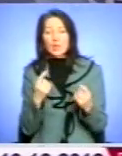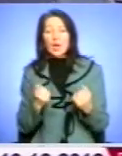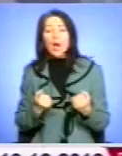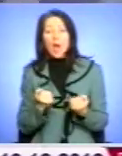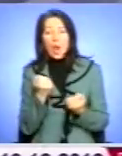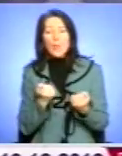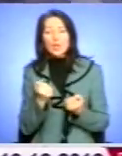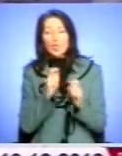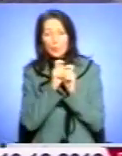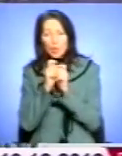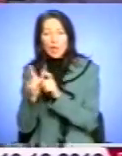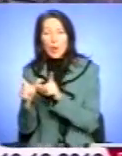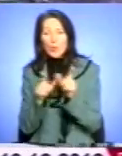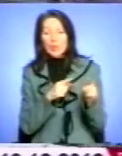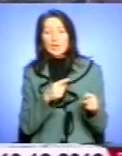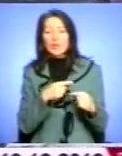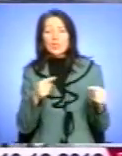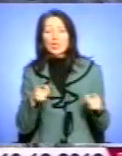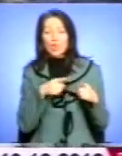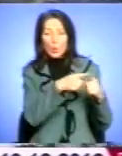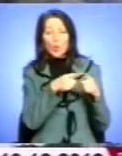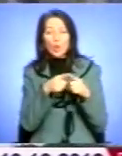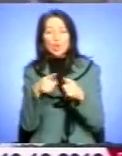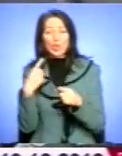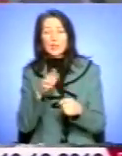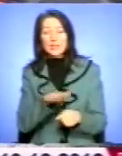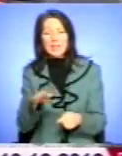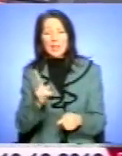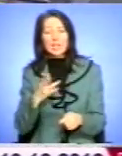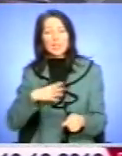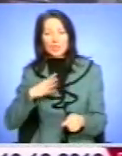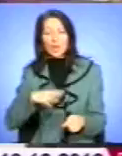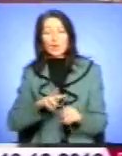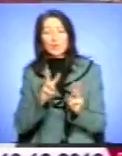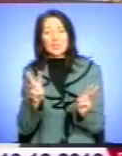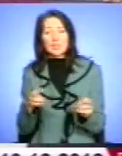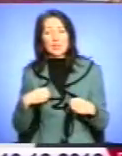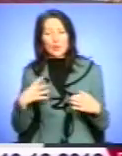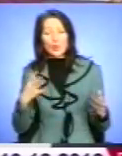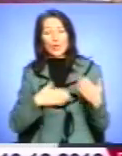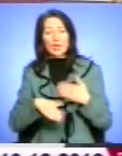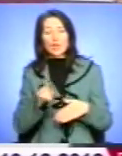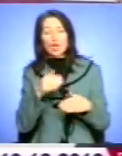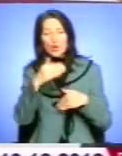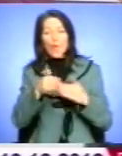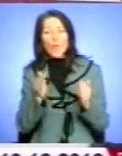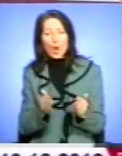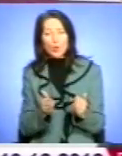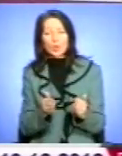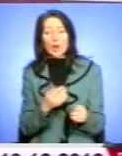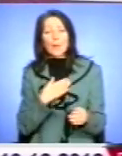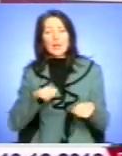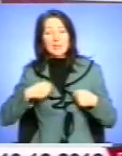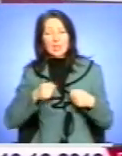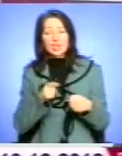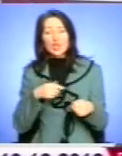до діток, які з нетерпінням чекають святкової радості. А що у пакунках? Ми намагалися так зробити, щоб ці подарунки